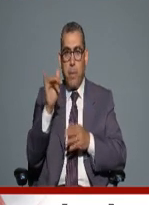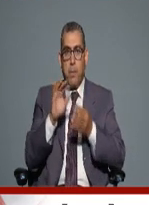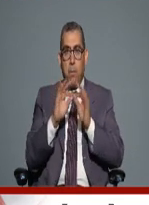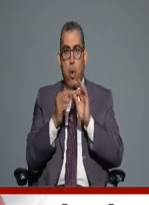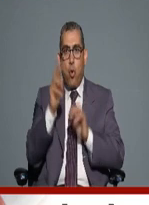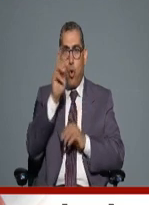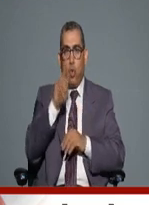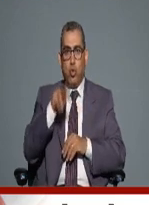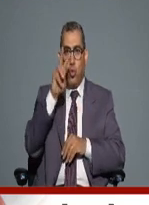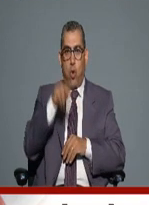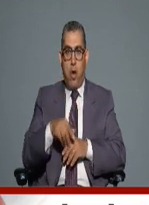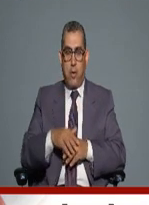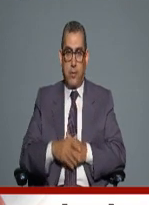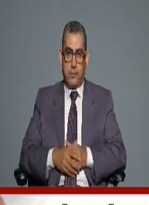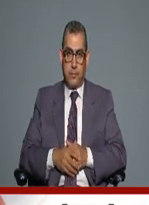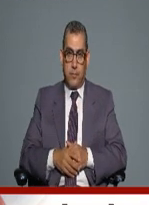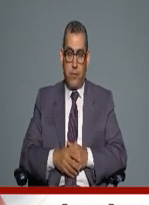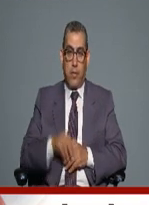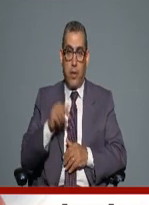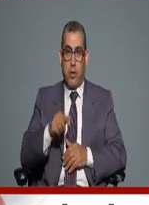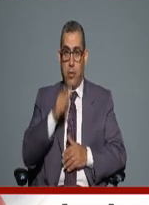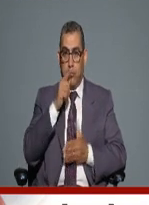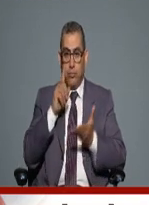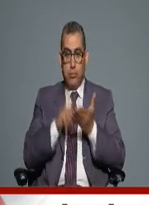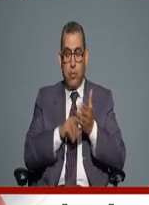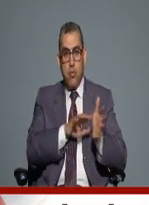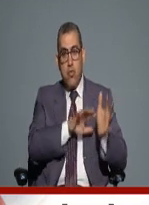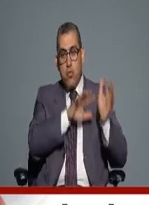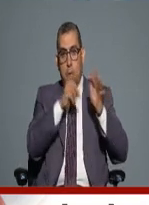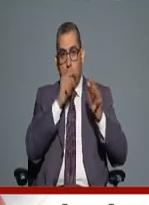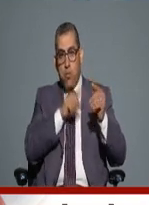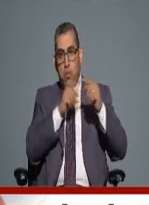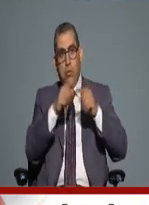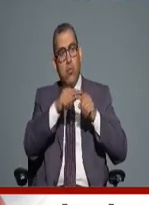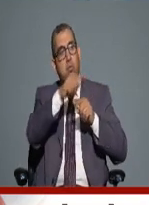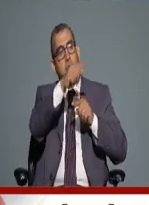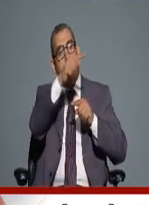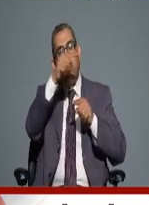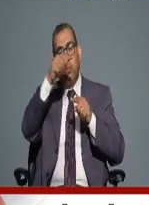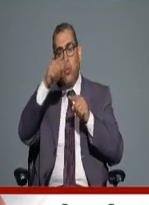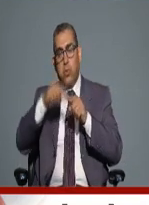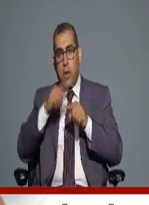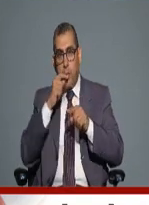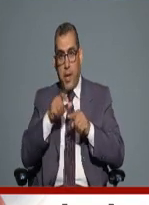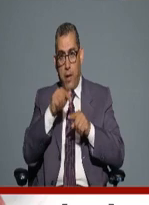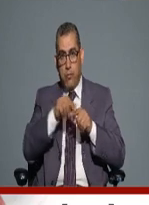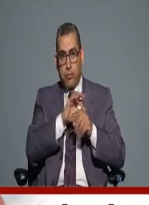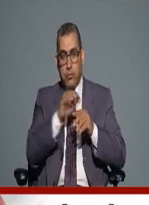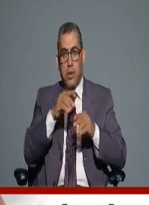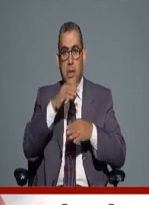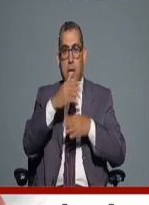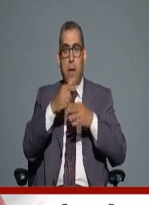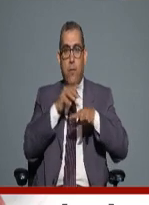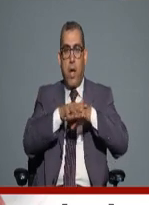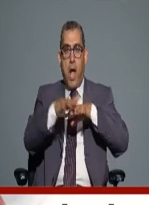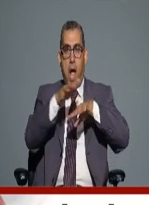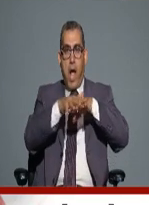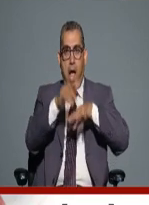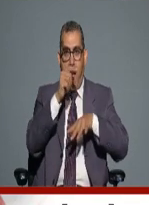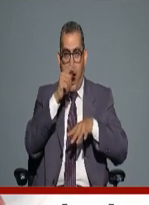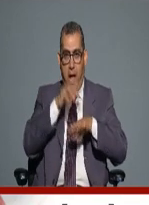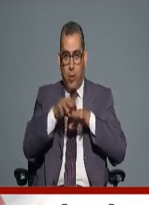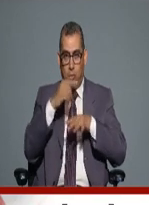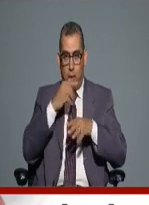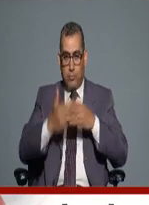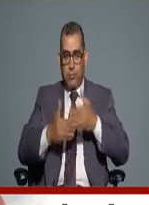مليون دولار. من هنا بتوصل المية بعد رحلة طويلة في دول حوض النيل للسد العالي، وهنا حصن